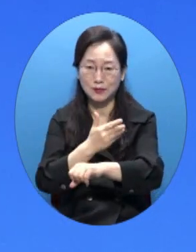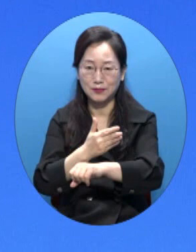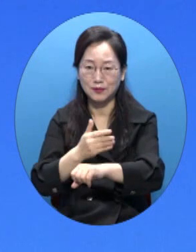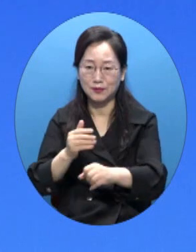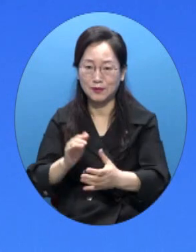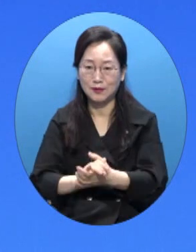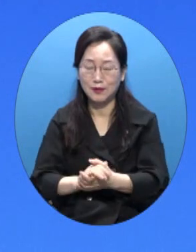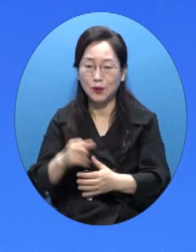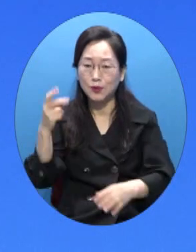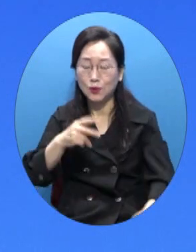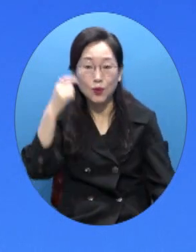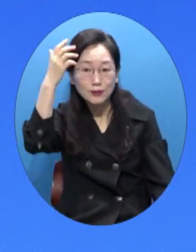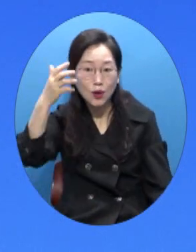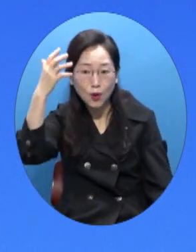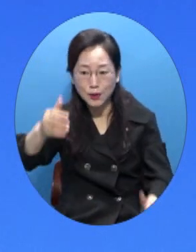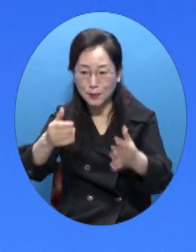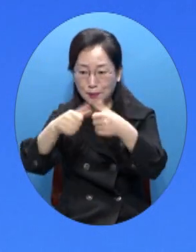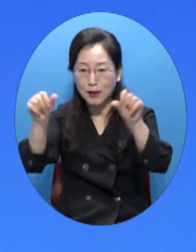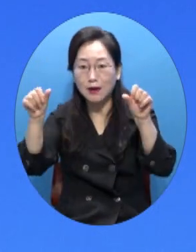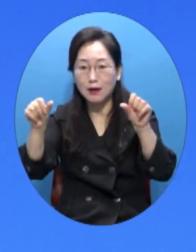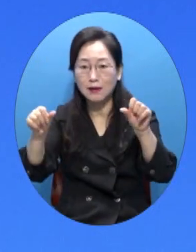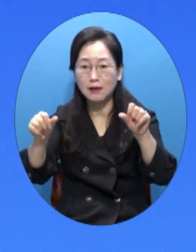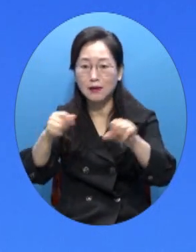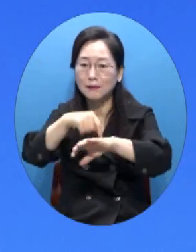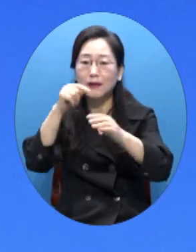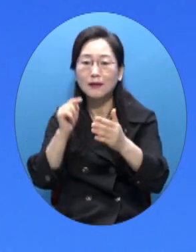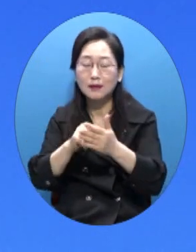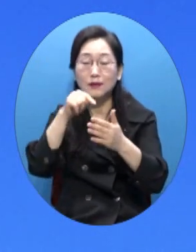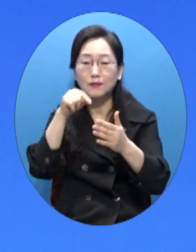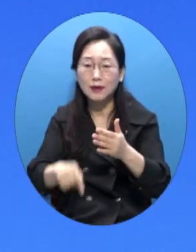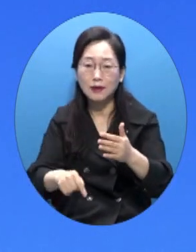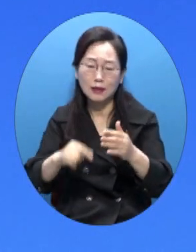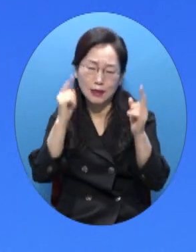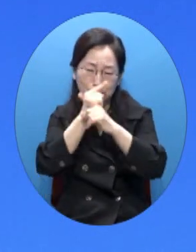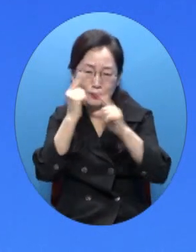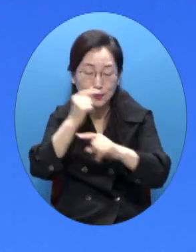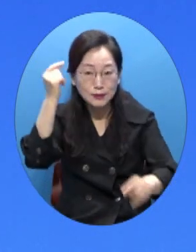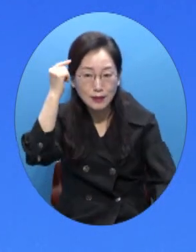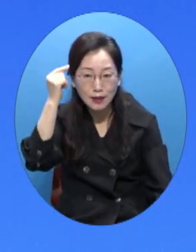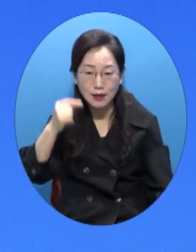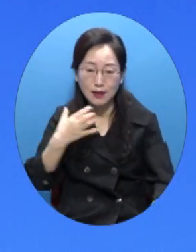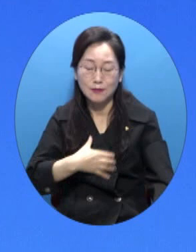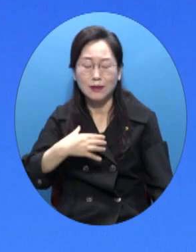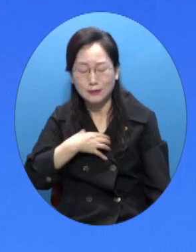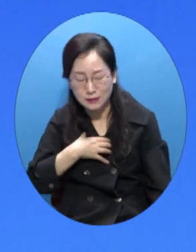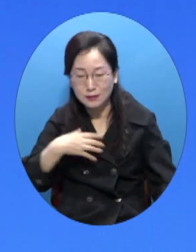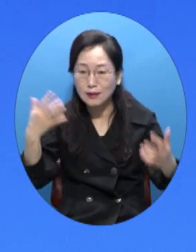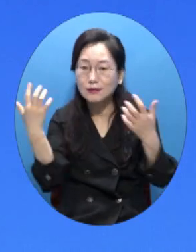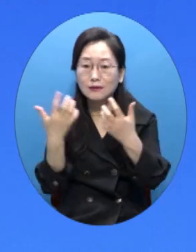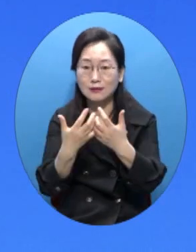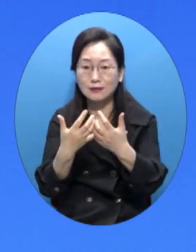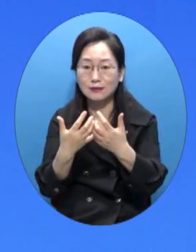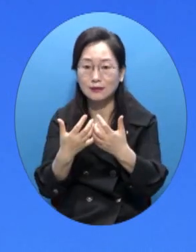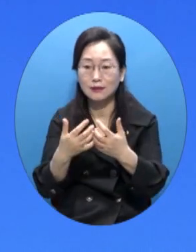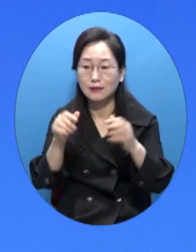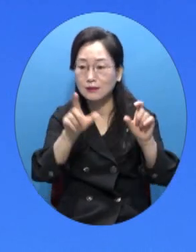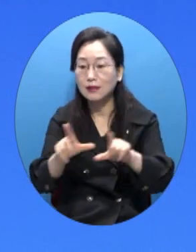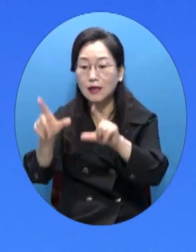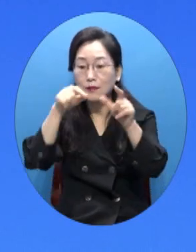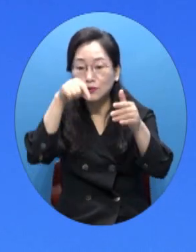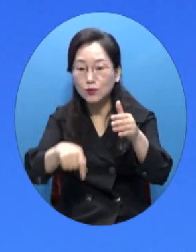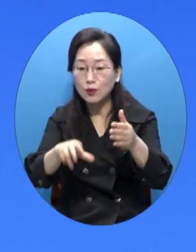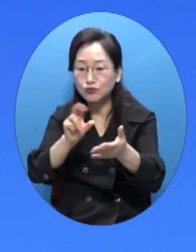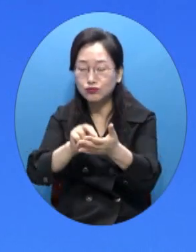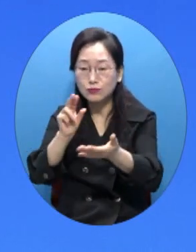그리고 내 영혼이 망가져서 내 마음에 부정적인 생각과 염려, 근심, 걱정이 가득 차서 내 삶에